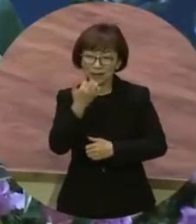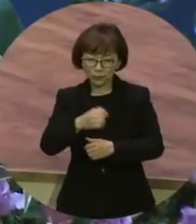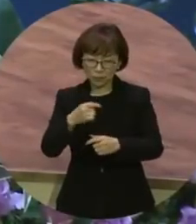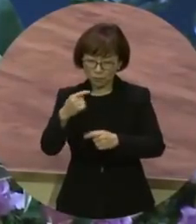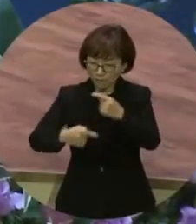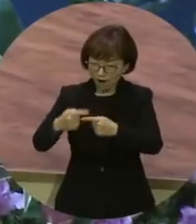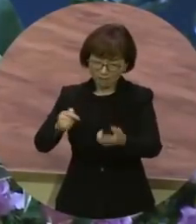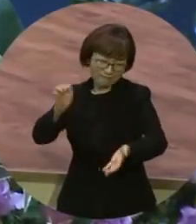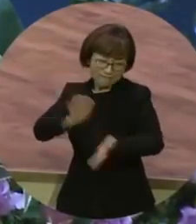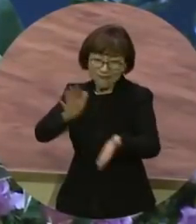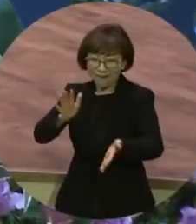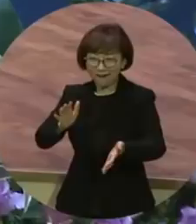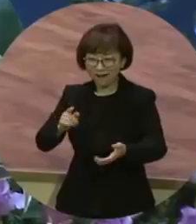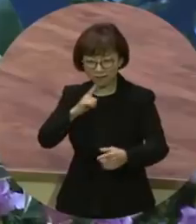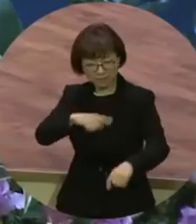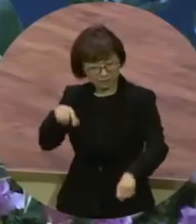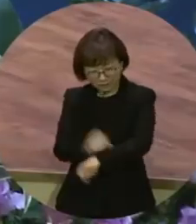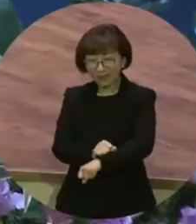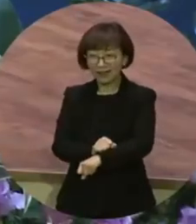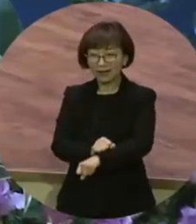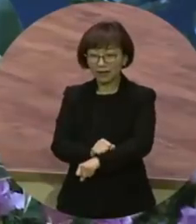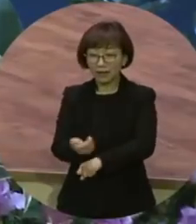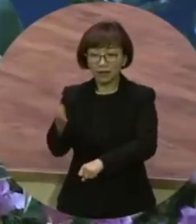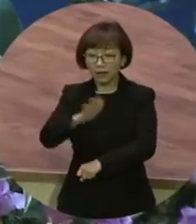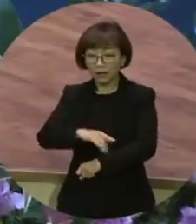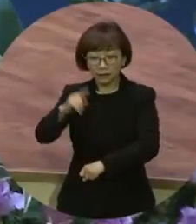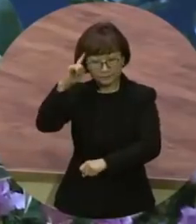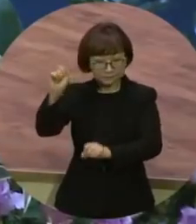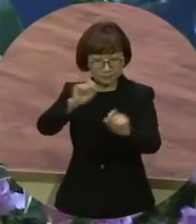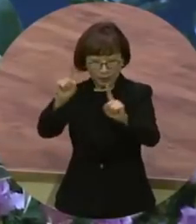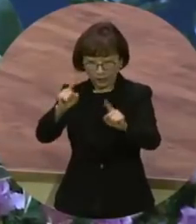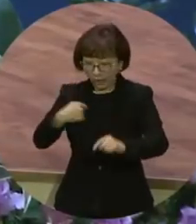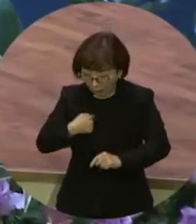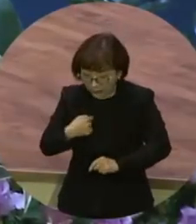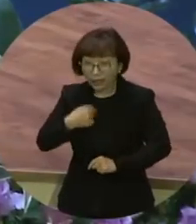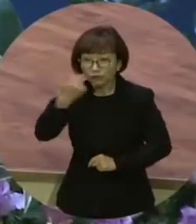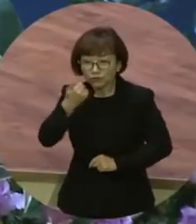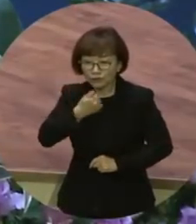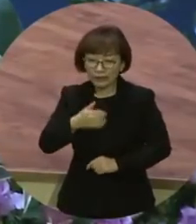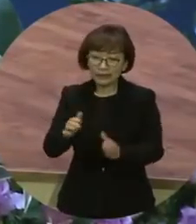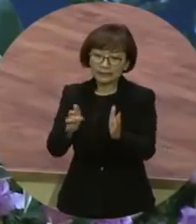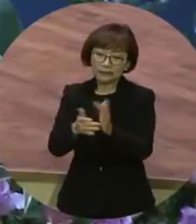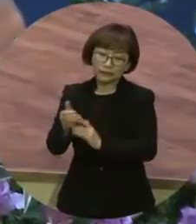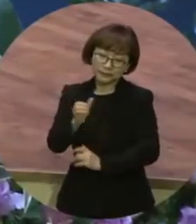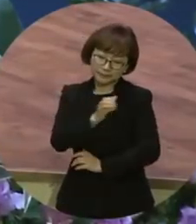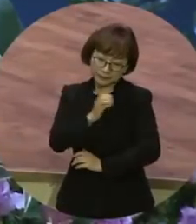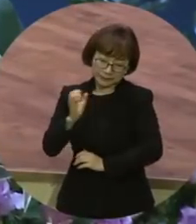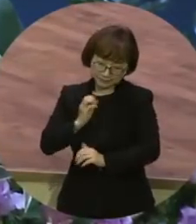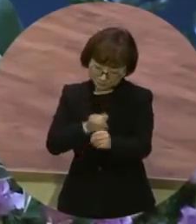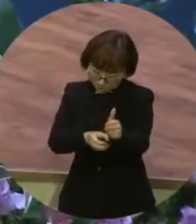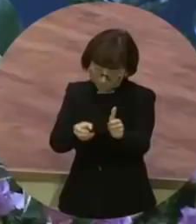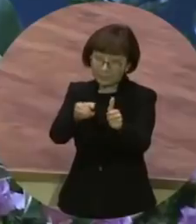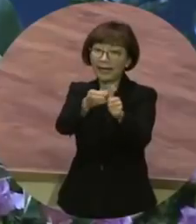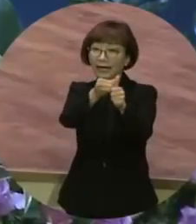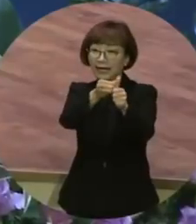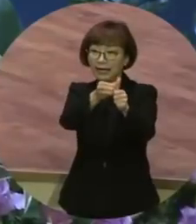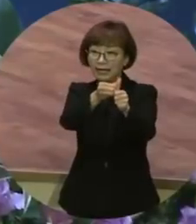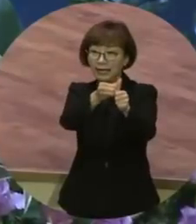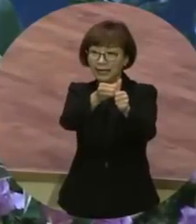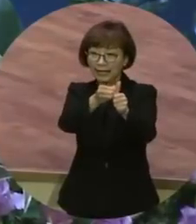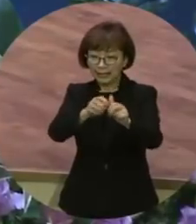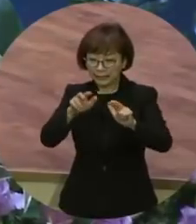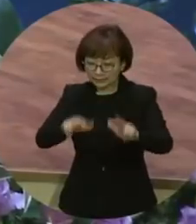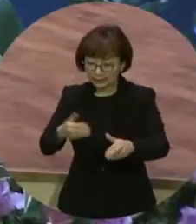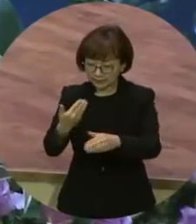사람이 없었어요. 근데 정신 차려보니까 예수님을 배신했고 3년 전 모습 그대로 고기 잡는